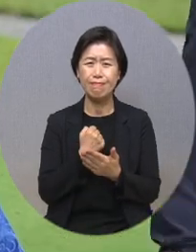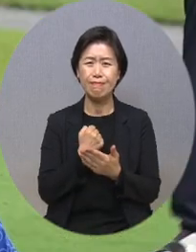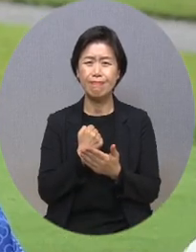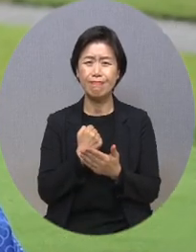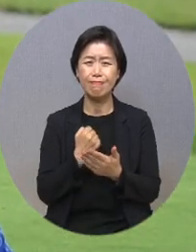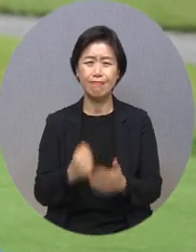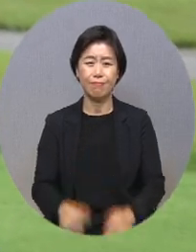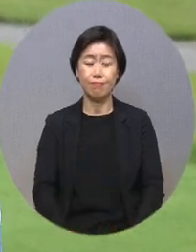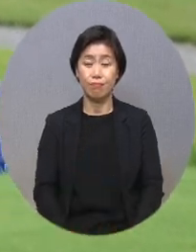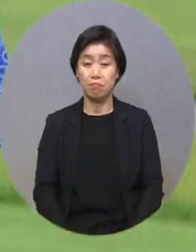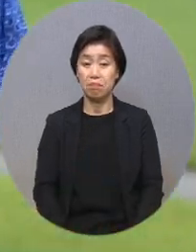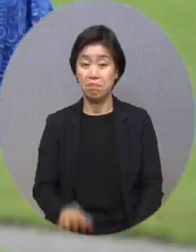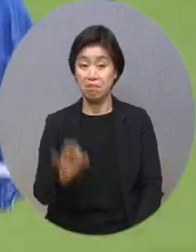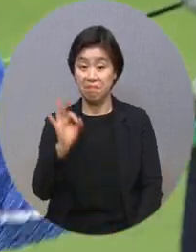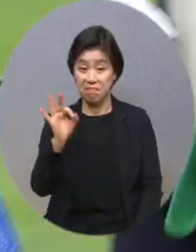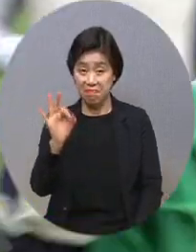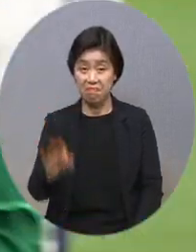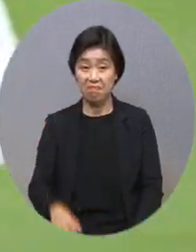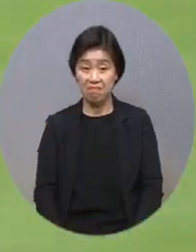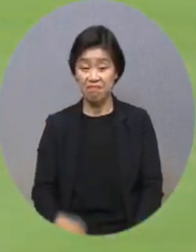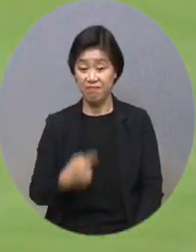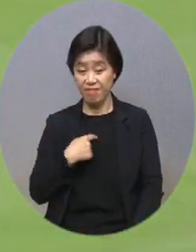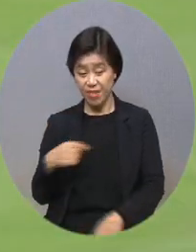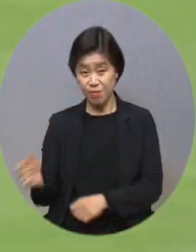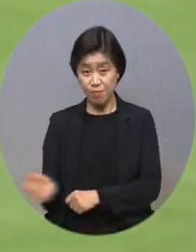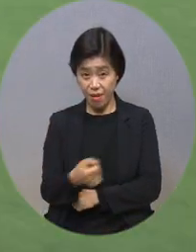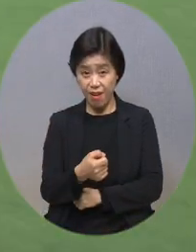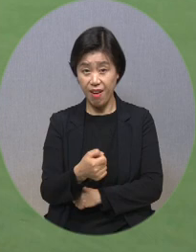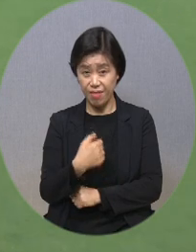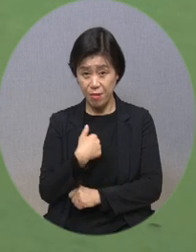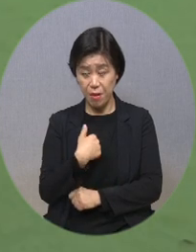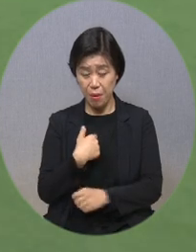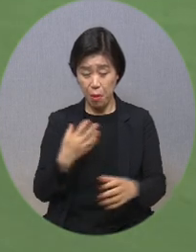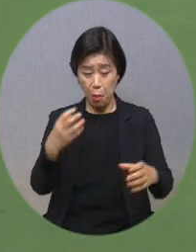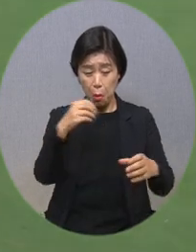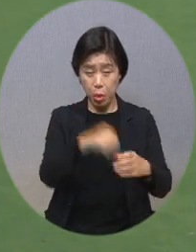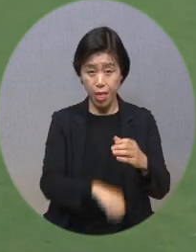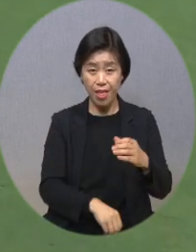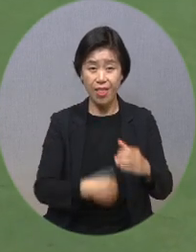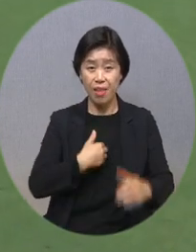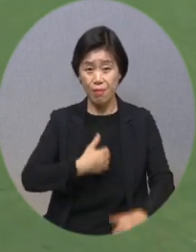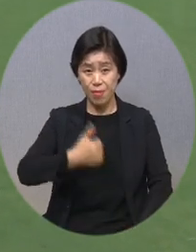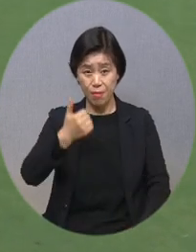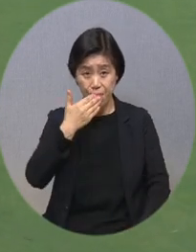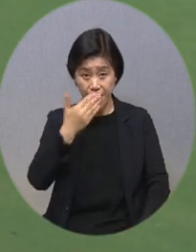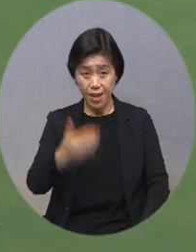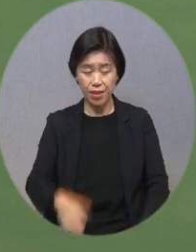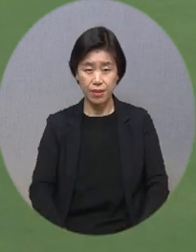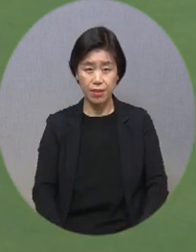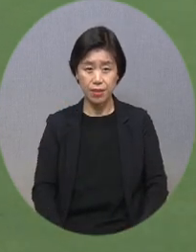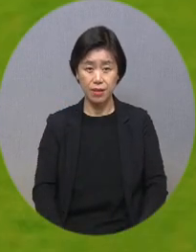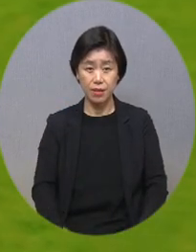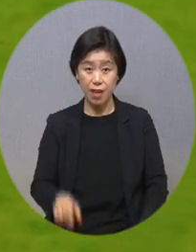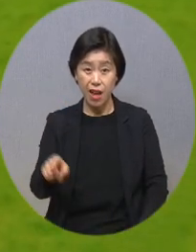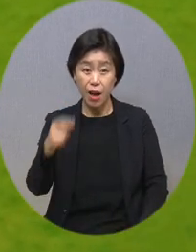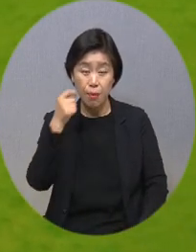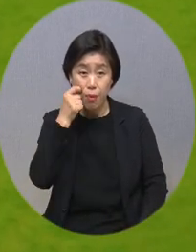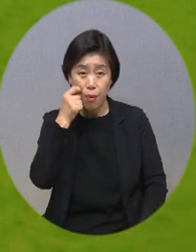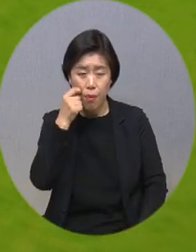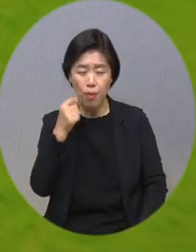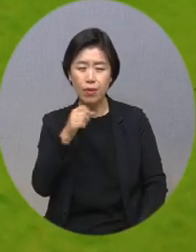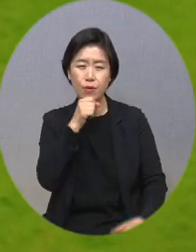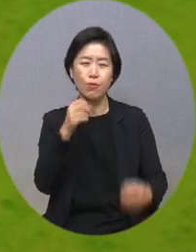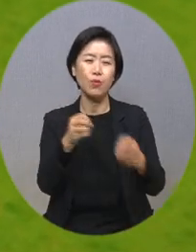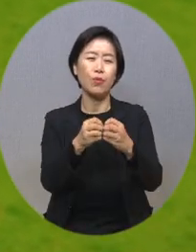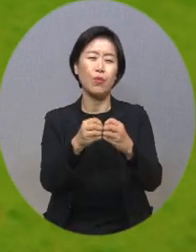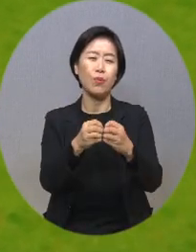쳤는데. 오케이! 이거 내가 넣으면 이기는 거잖아. 그렇지. 못 넣으면 동타. 연화가 넣으면 우리가